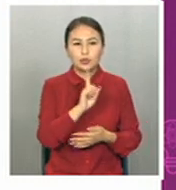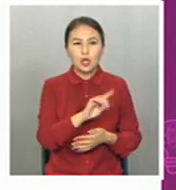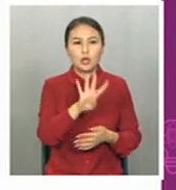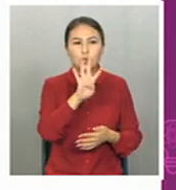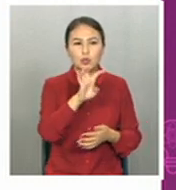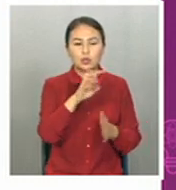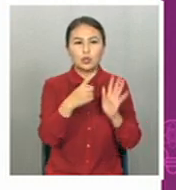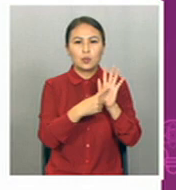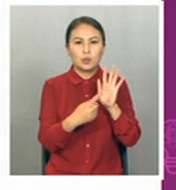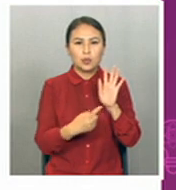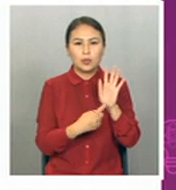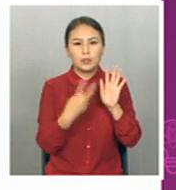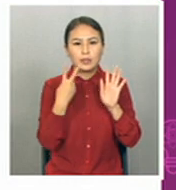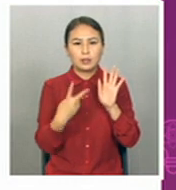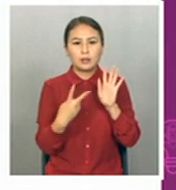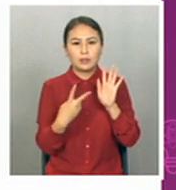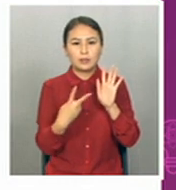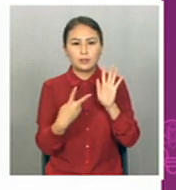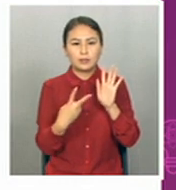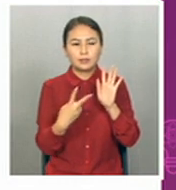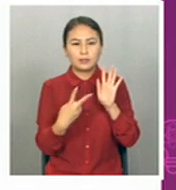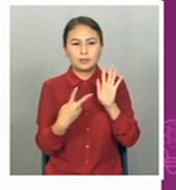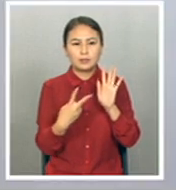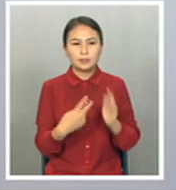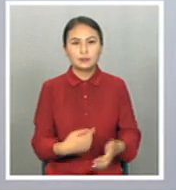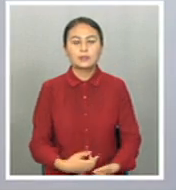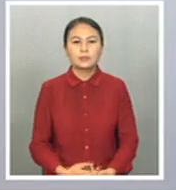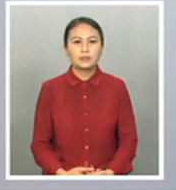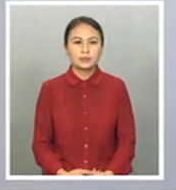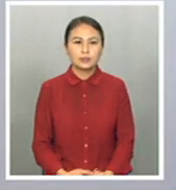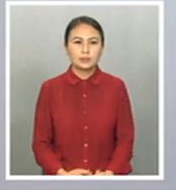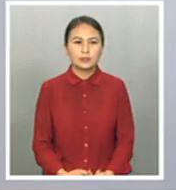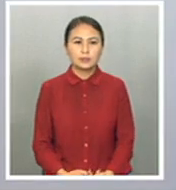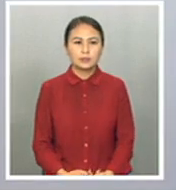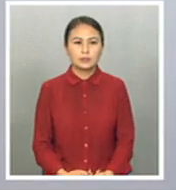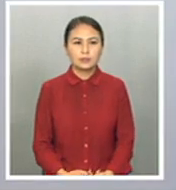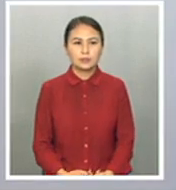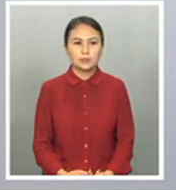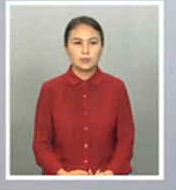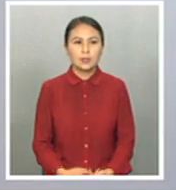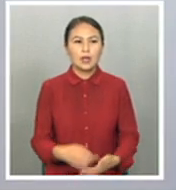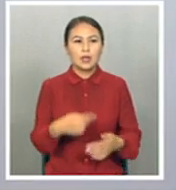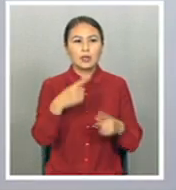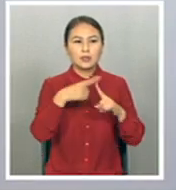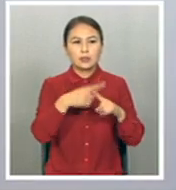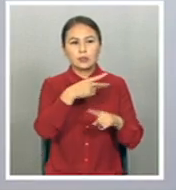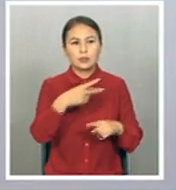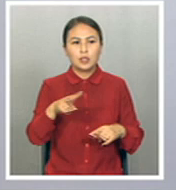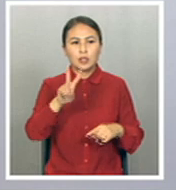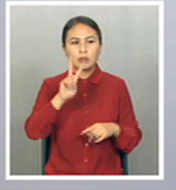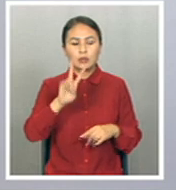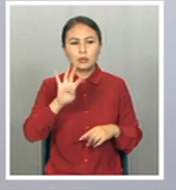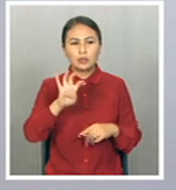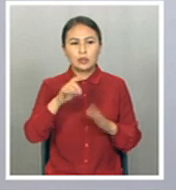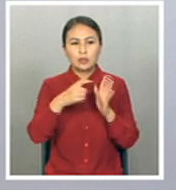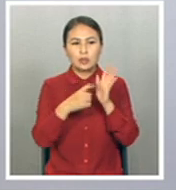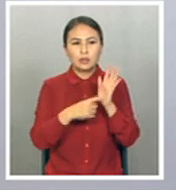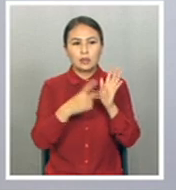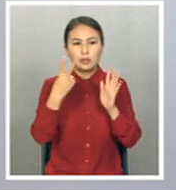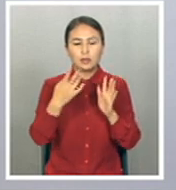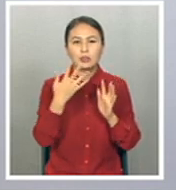400-ді мына x-тің алдында тұрған 2-ге бөлемін. Ал x тең болады 400-ді 2-ге бөлсе қанша болады?